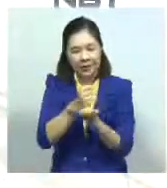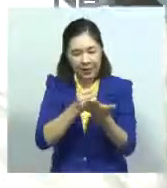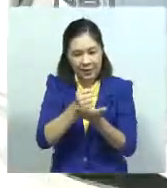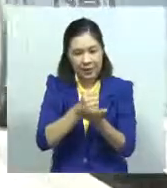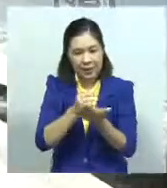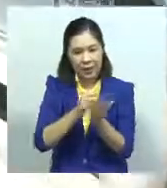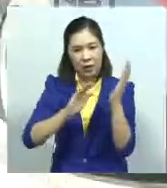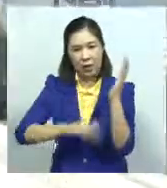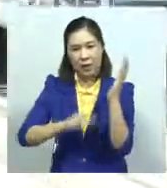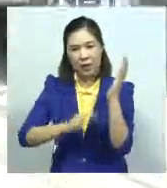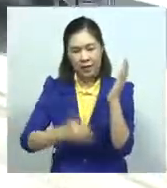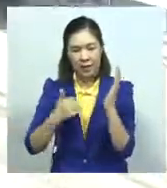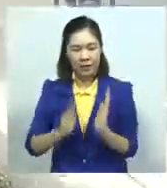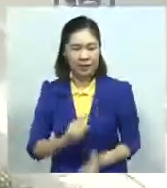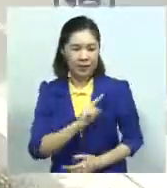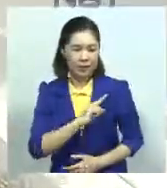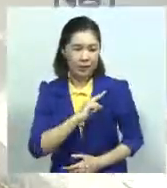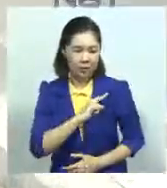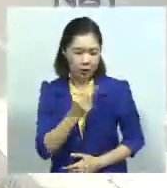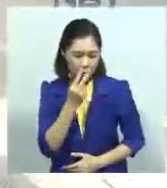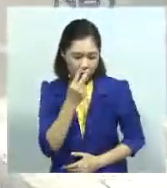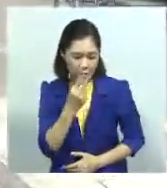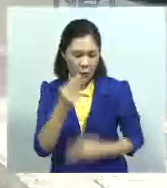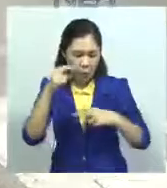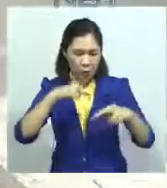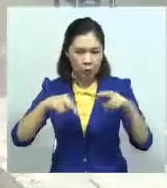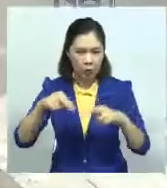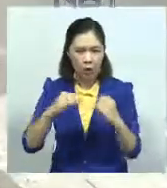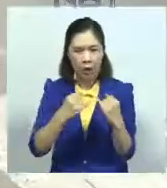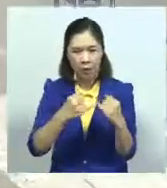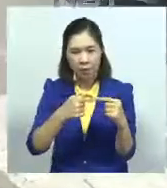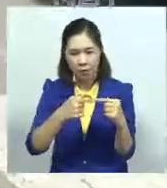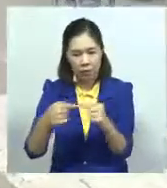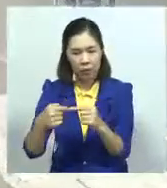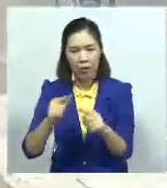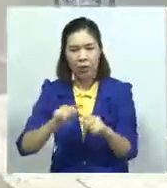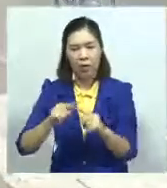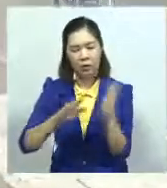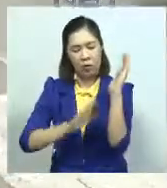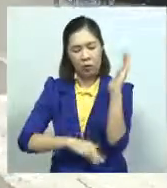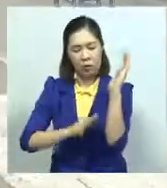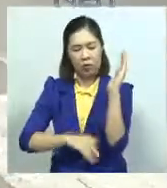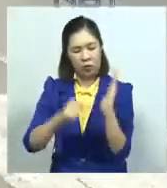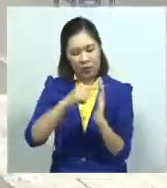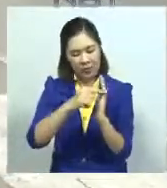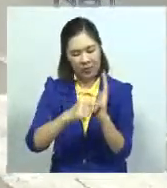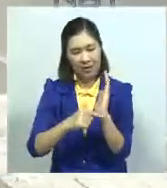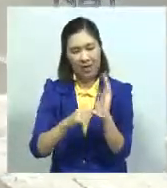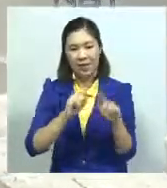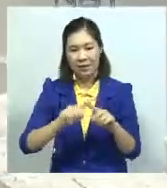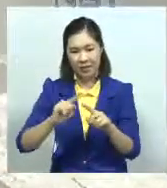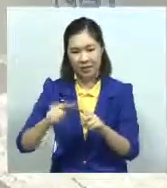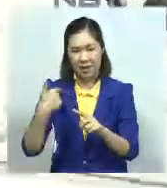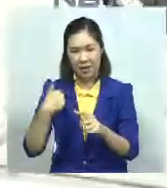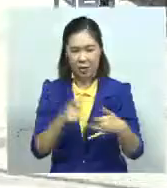หวัดชายแดนภาคใต้เจ้าหน้าที่ยังคงเดินหน้าปราบปรามอย่างต่อเนื่องแต่ด้วยสภาพพื้นที่ติดแนวชายแดนรวมทั้งรูปแบบและพ